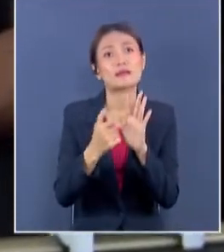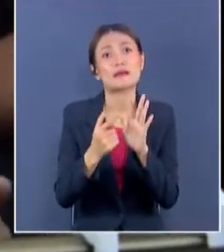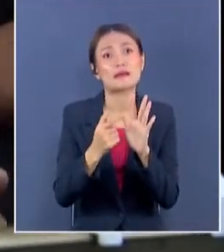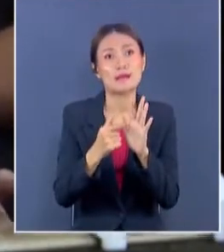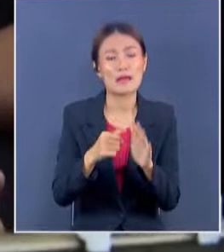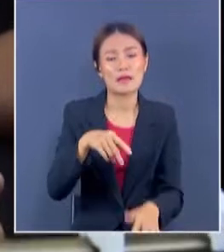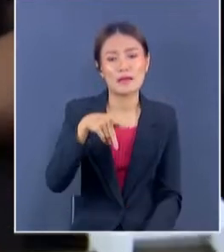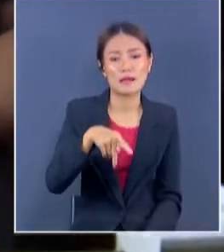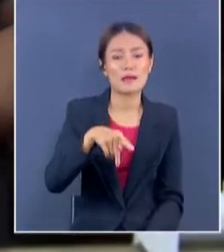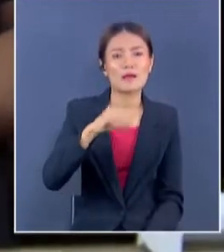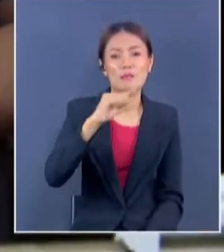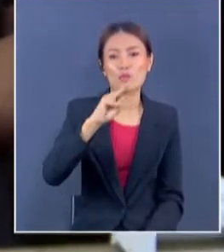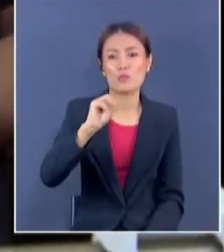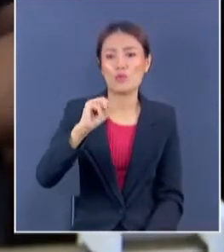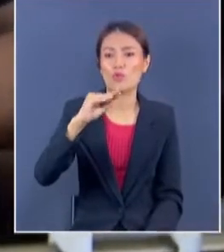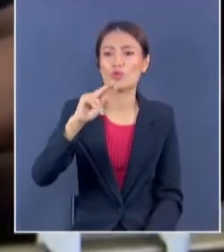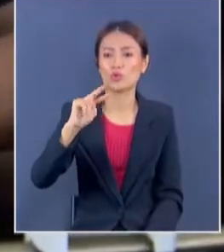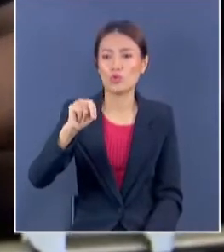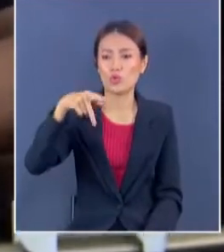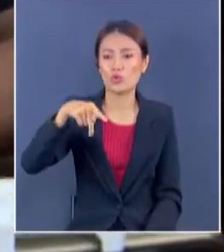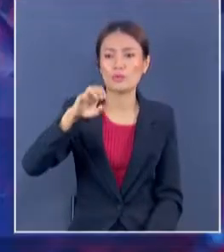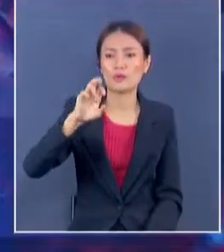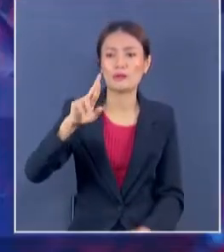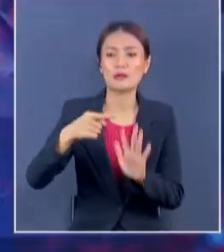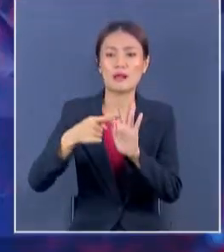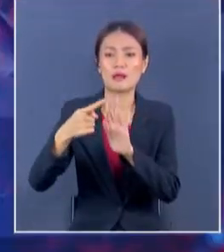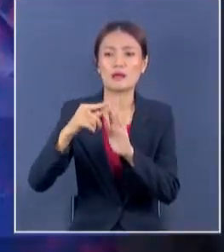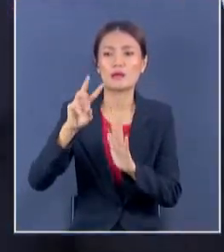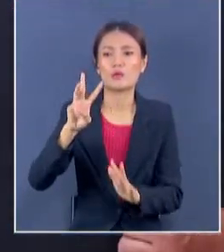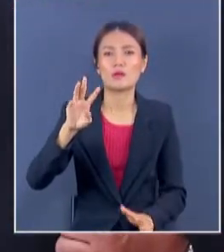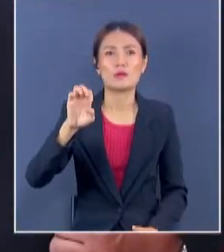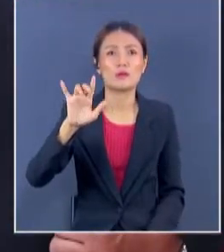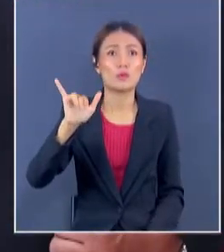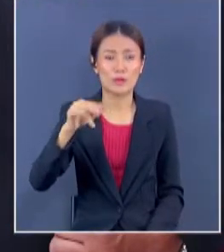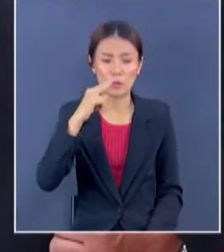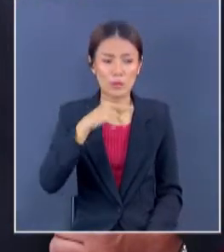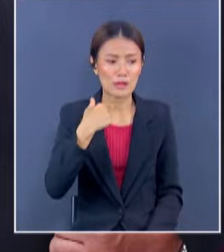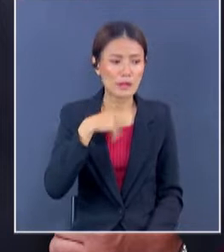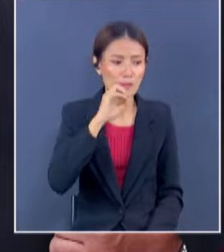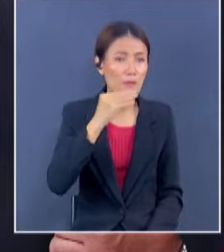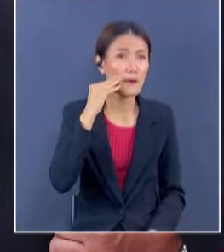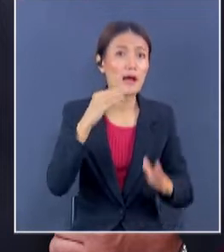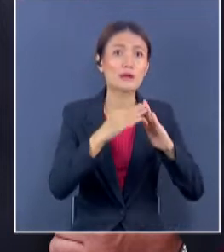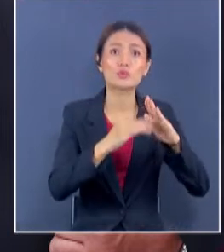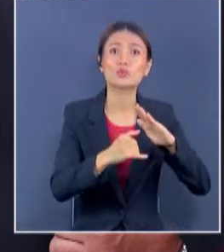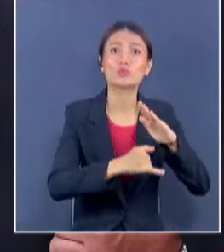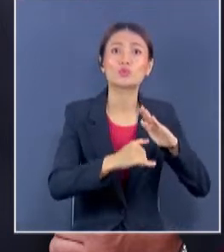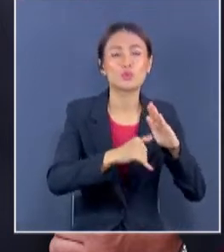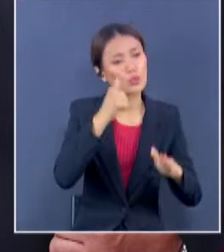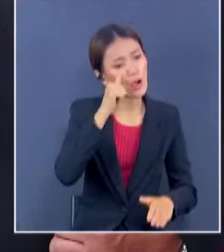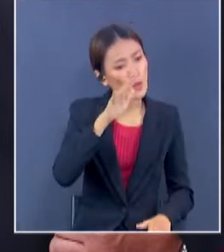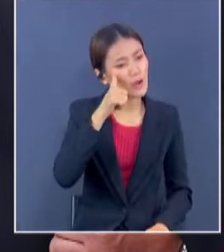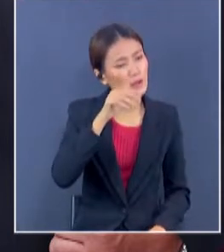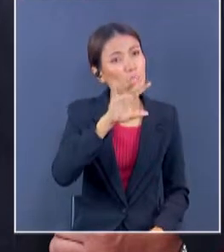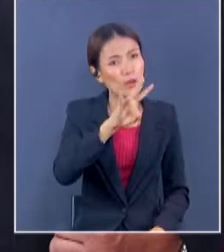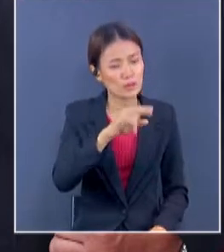วียแล้วก็ให้แยกตัวครับรักษาตัวอยู่ที่บ้าน 5-7 วันแม้ว่าจะมีการฉีดวัคซีนโควิด-19 ไปแล้วก็ตาม